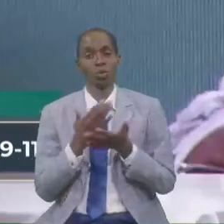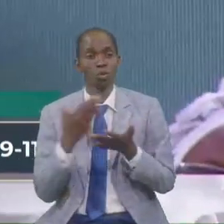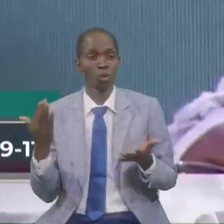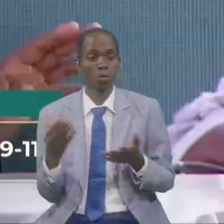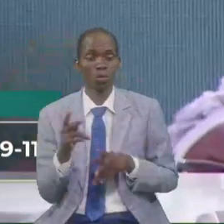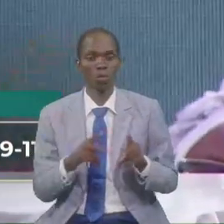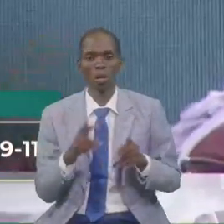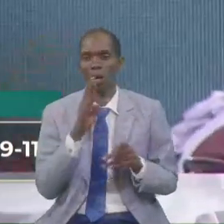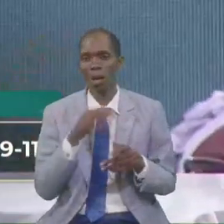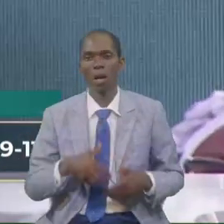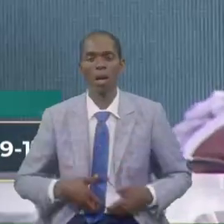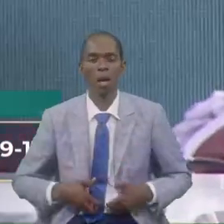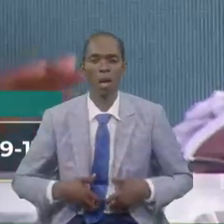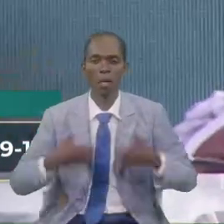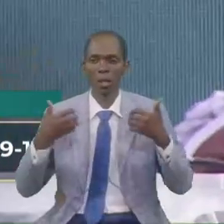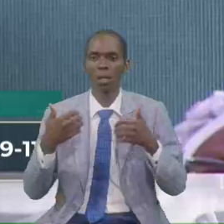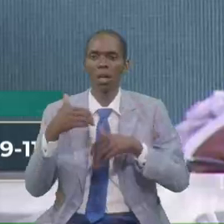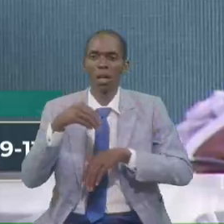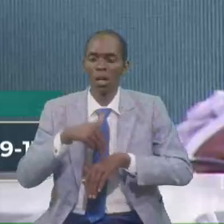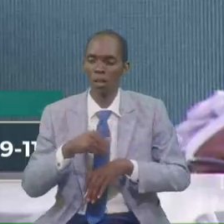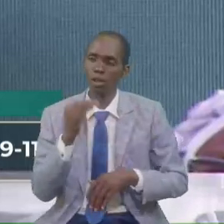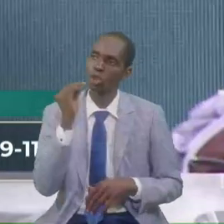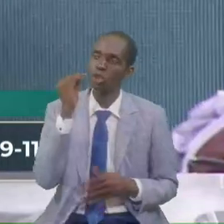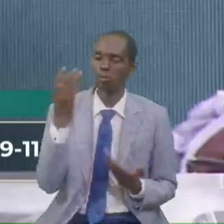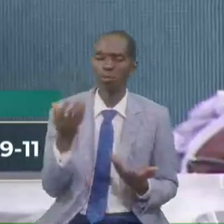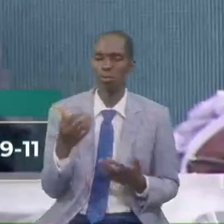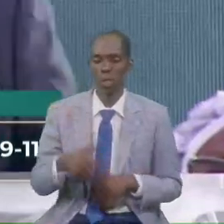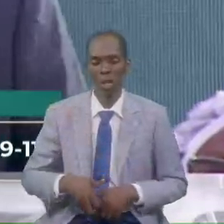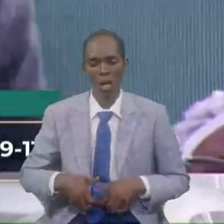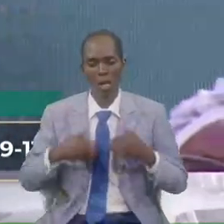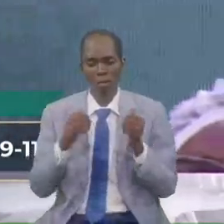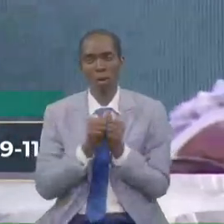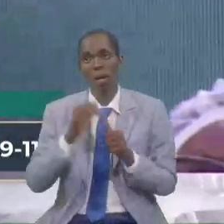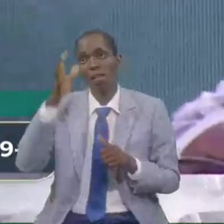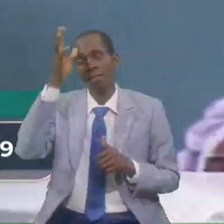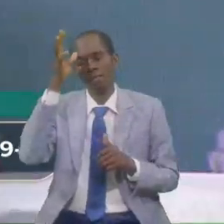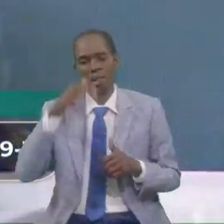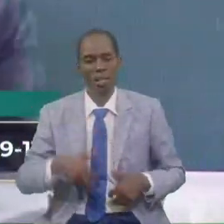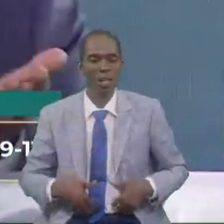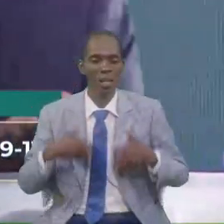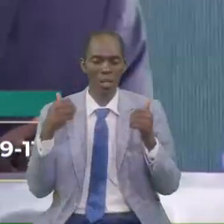Certains sont fâchés à la maison, en colère contre le père et la mère.